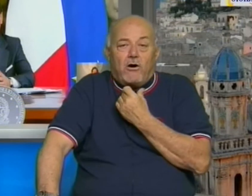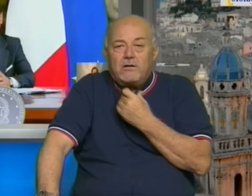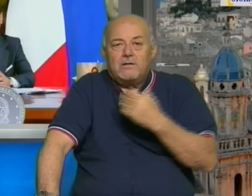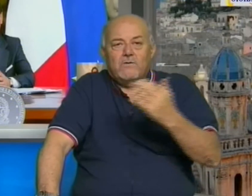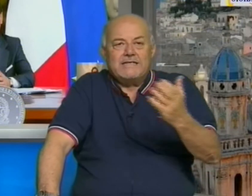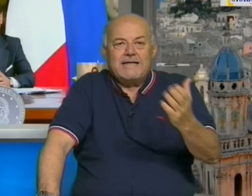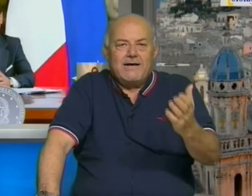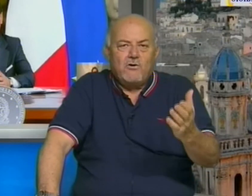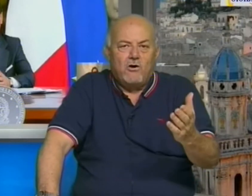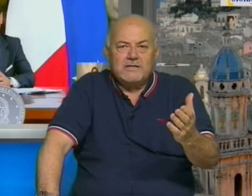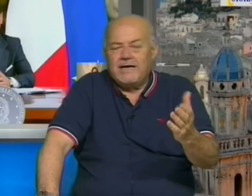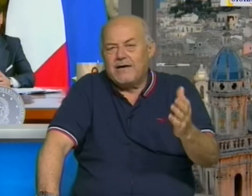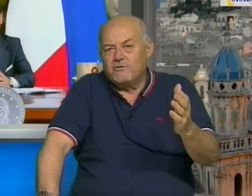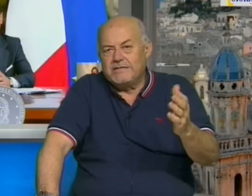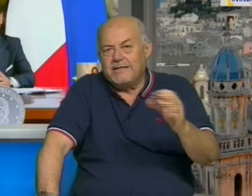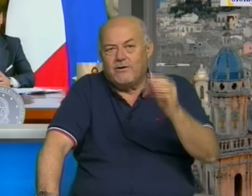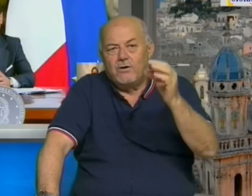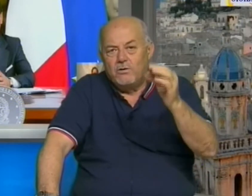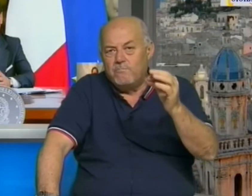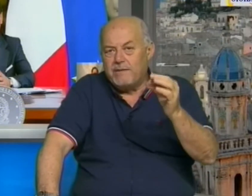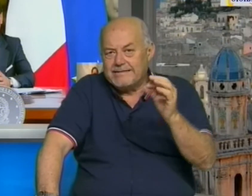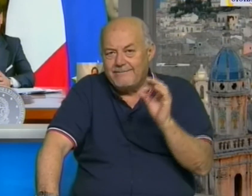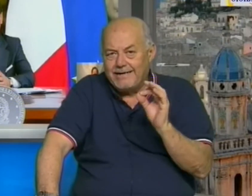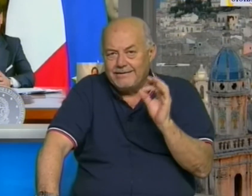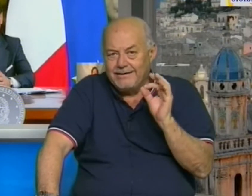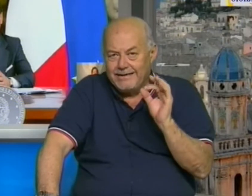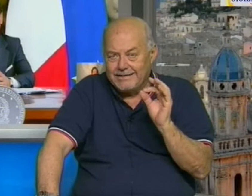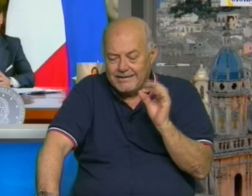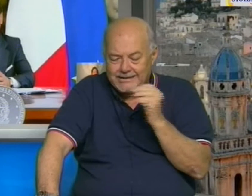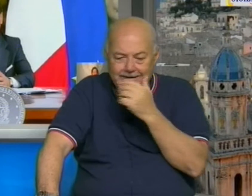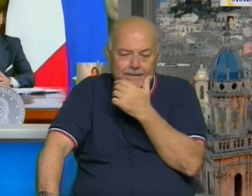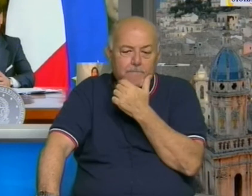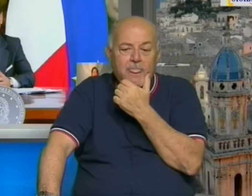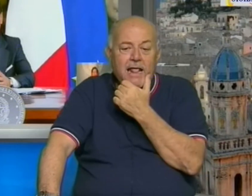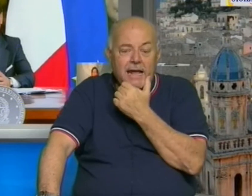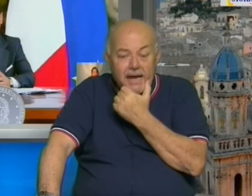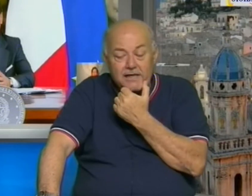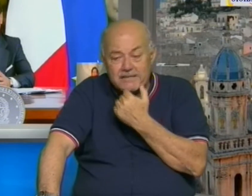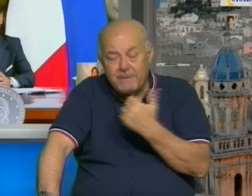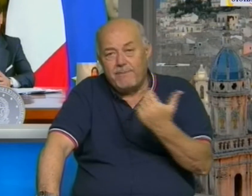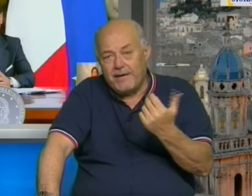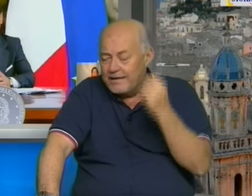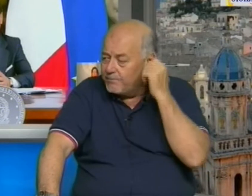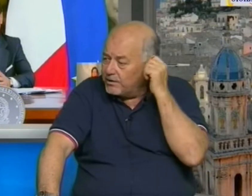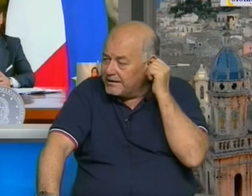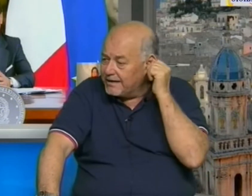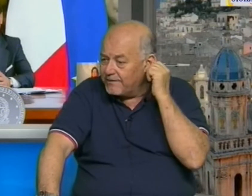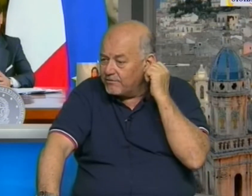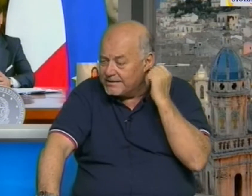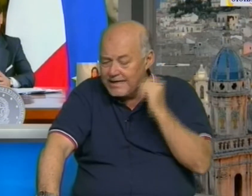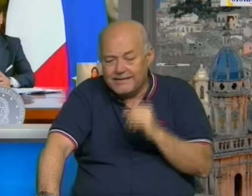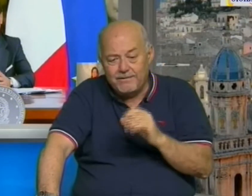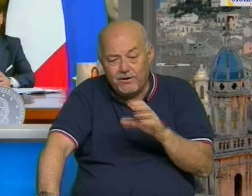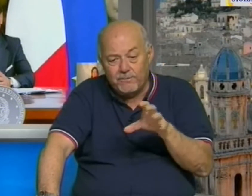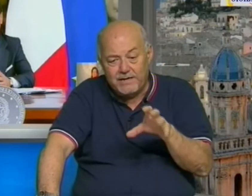però questa cosa la considero un passo avanti interessante. E resteremo a parlare di politica fra